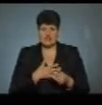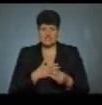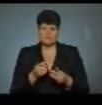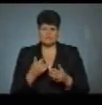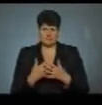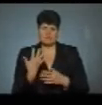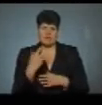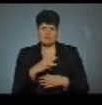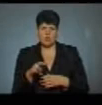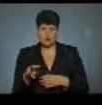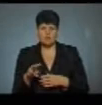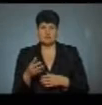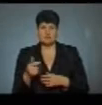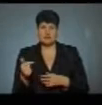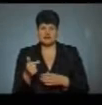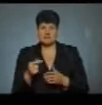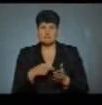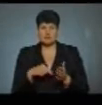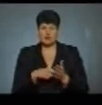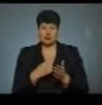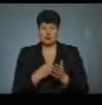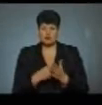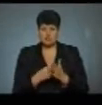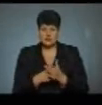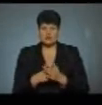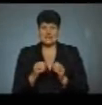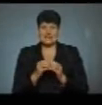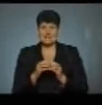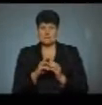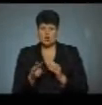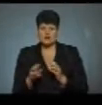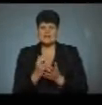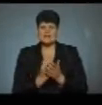гривень з міського бюджету та 10 мільйонів з резерву бюджету області.